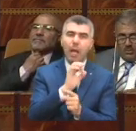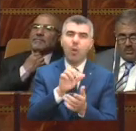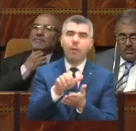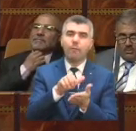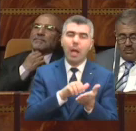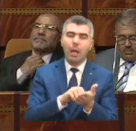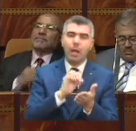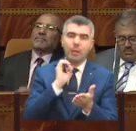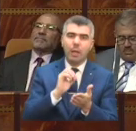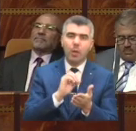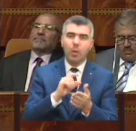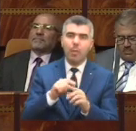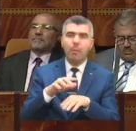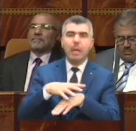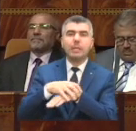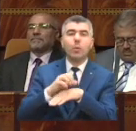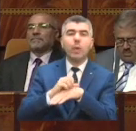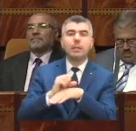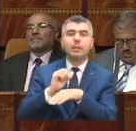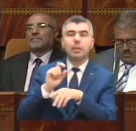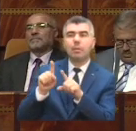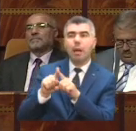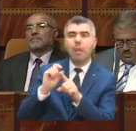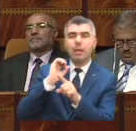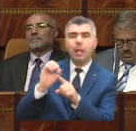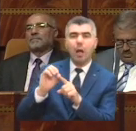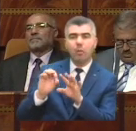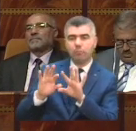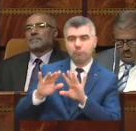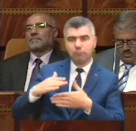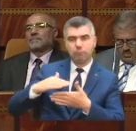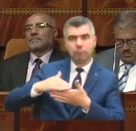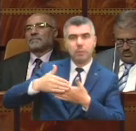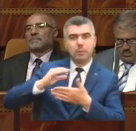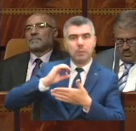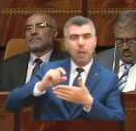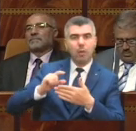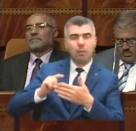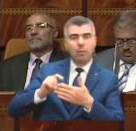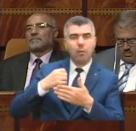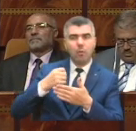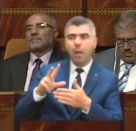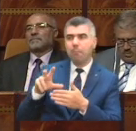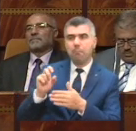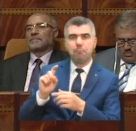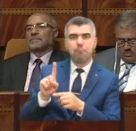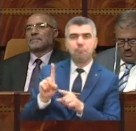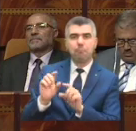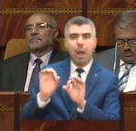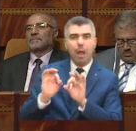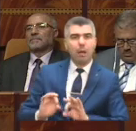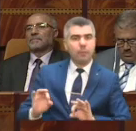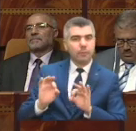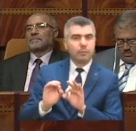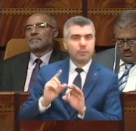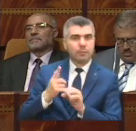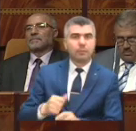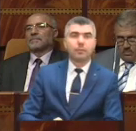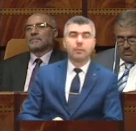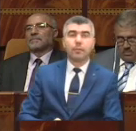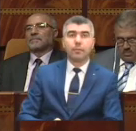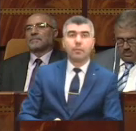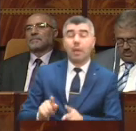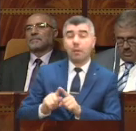اللوجيسيال من السويد تطبقوا في المغرب على الفلاحه اللي دايرين اللي ما كاينش عندهم في التعاقد. فبالضروره ان الفلاح دابا كان